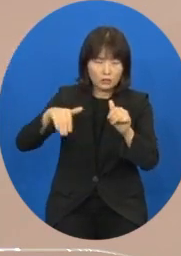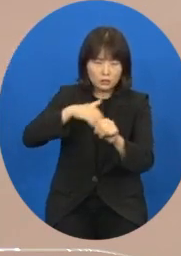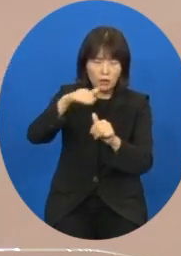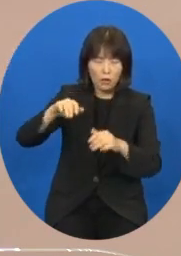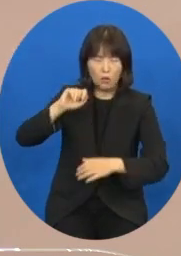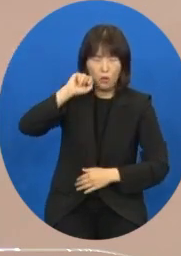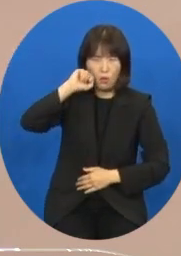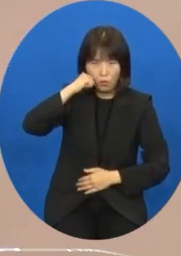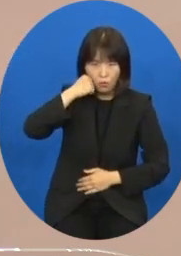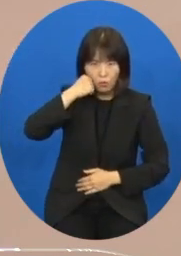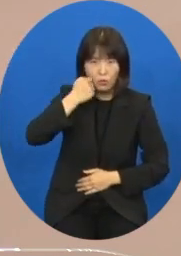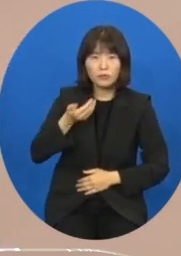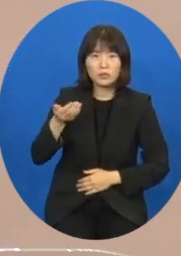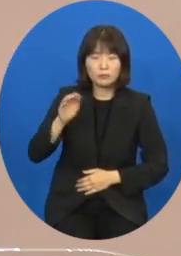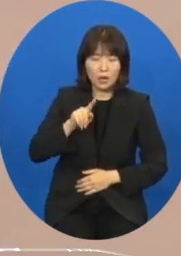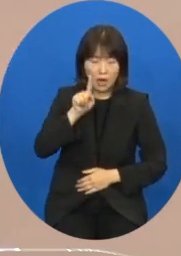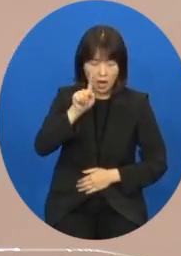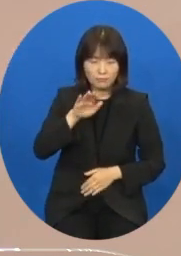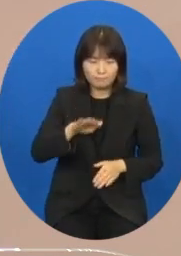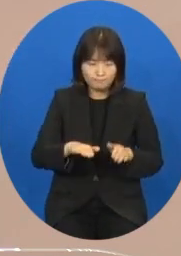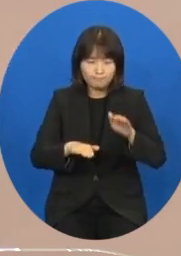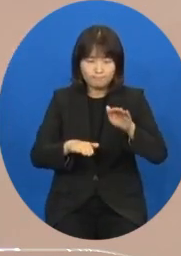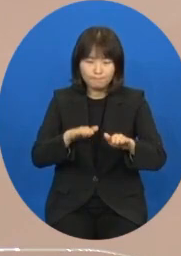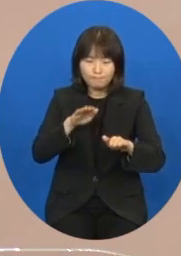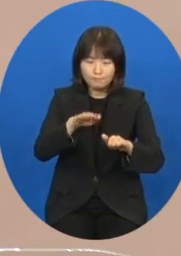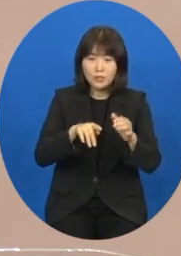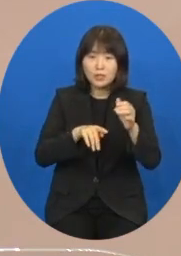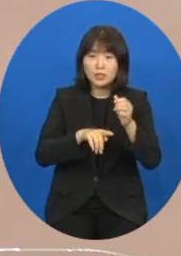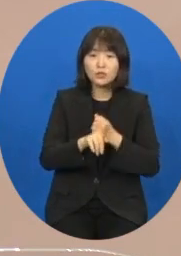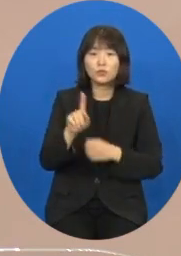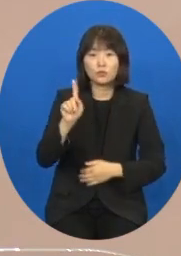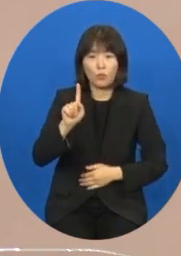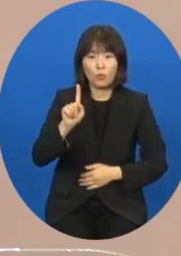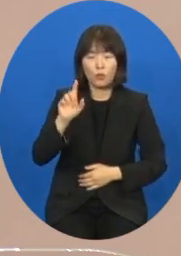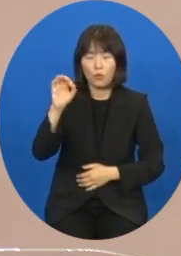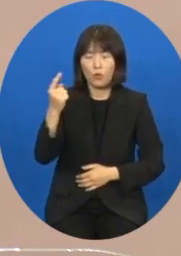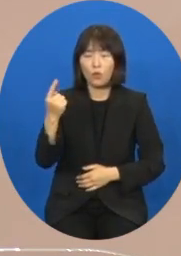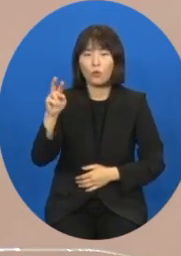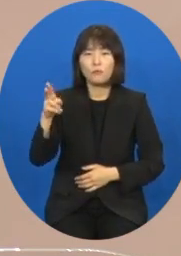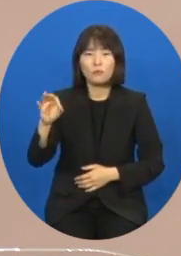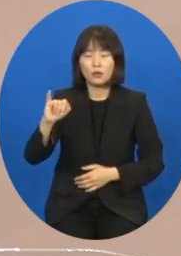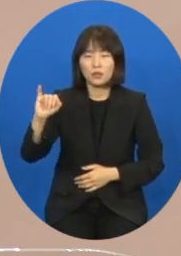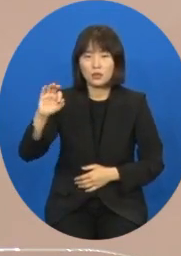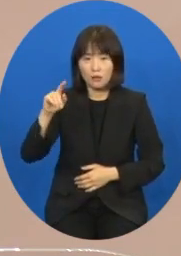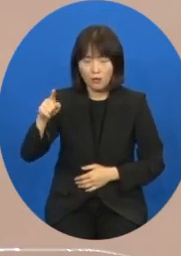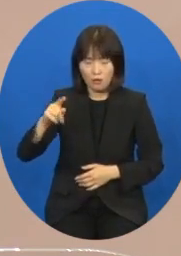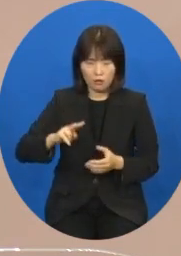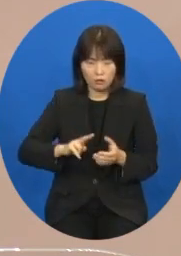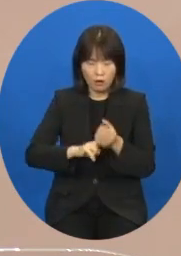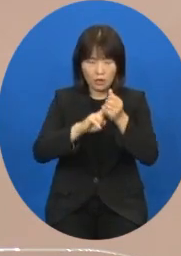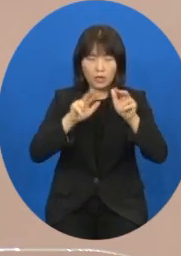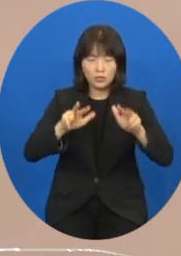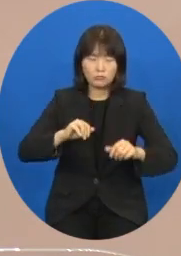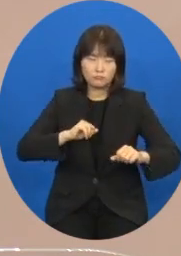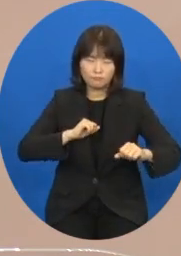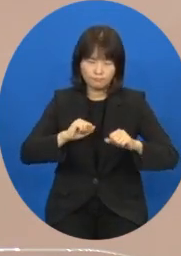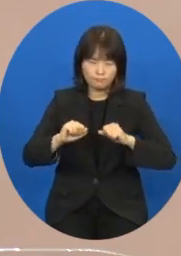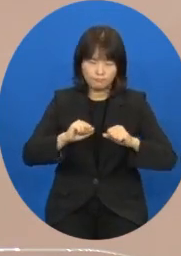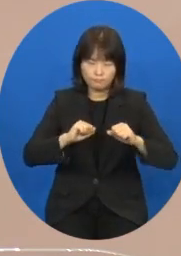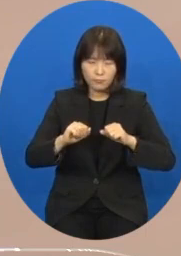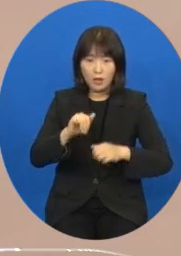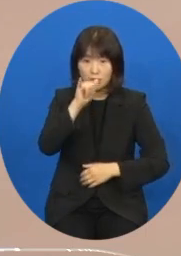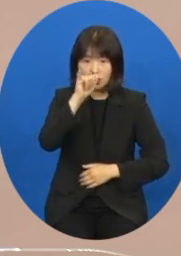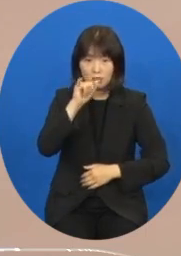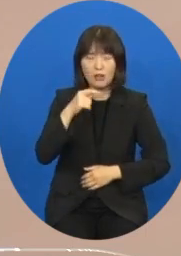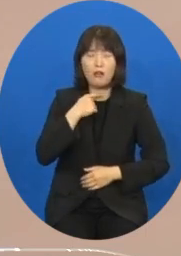그래도 한 걸음씩 나아갈 수 있었던 이유는 오병이어의 역사가 지금도 일어나는 것을 실제로 경험을 했기